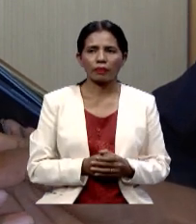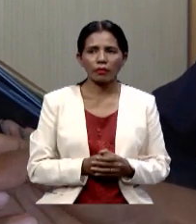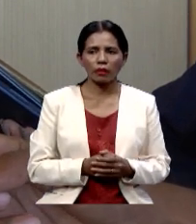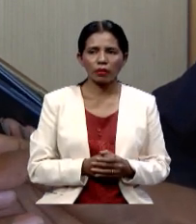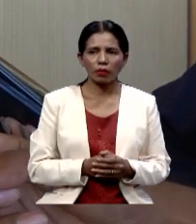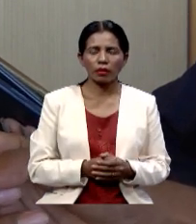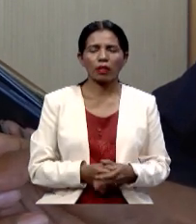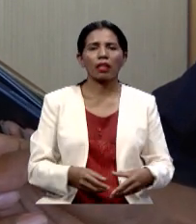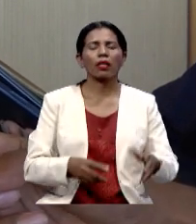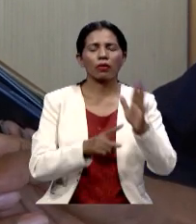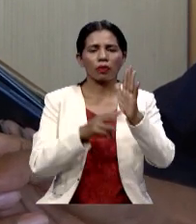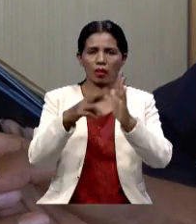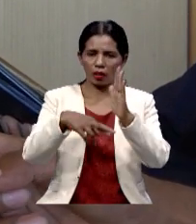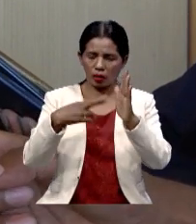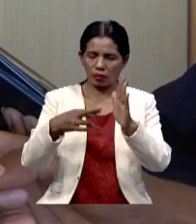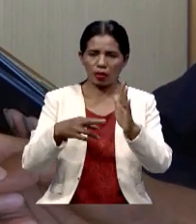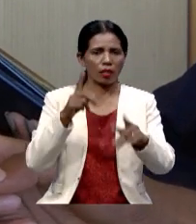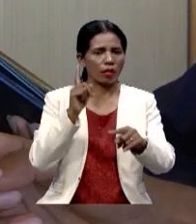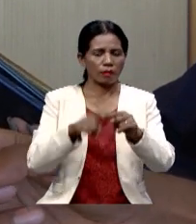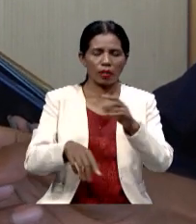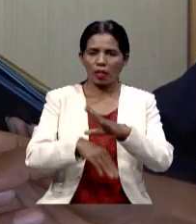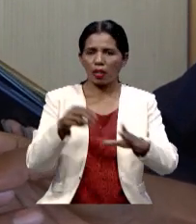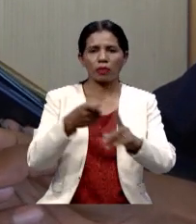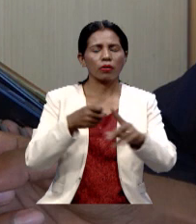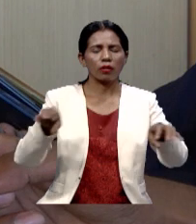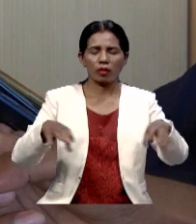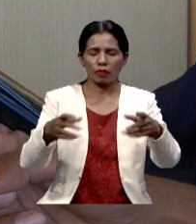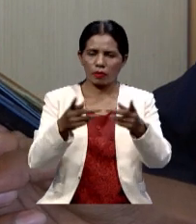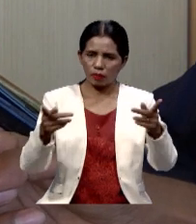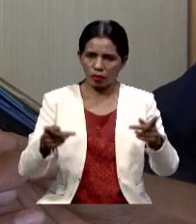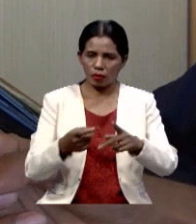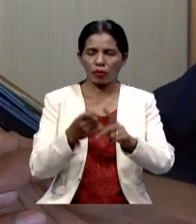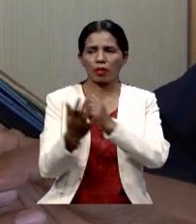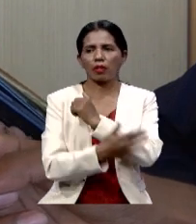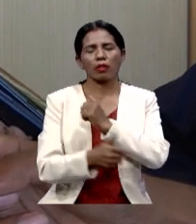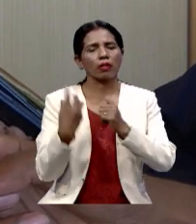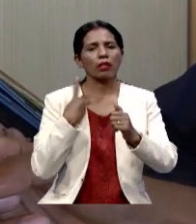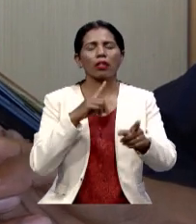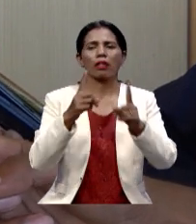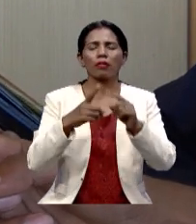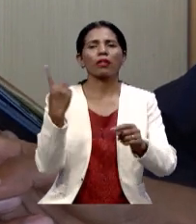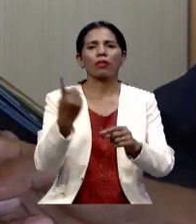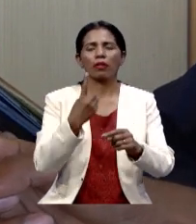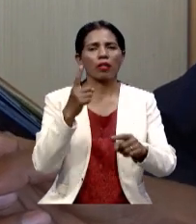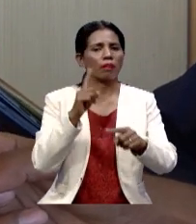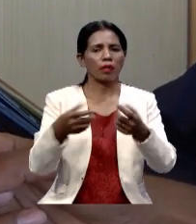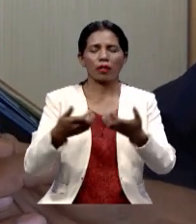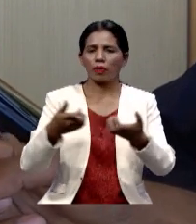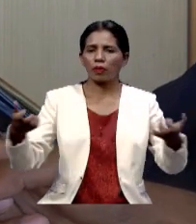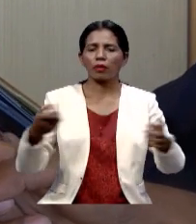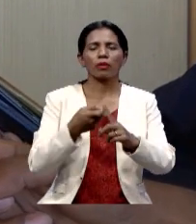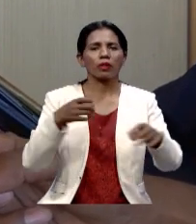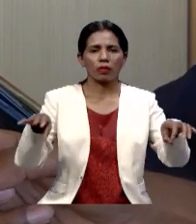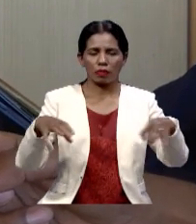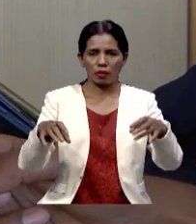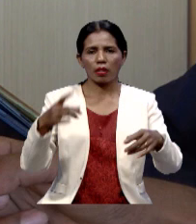ne orientasaun ne be ba kusi preparasaun to ne partida kusi nasaun ne bane ita sempre kolia la bele hase sa un sistema